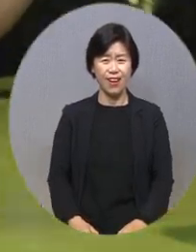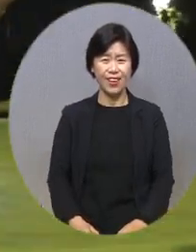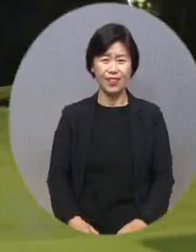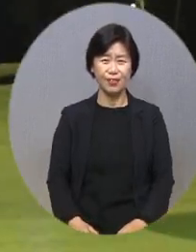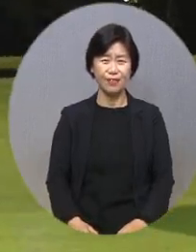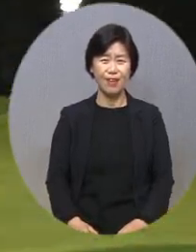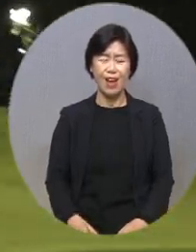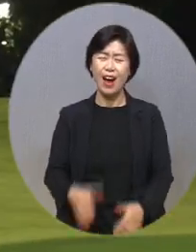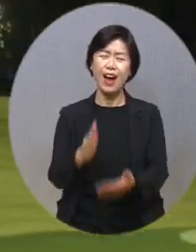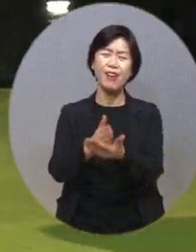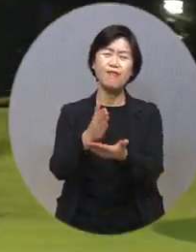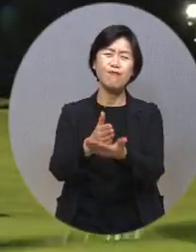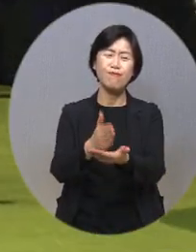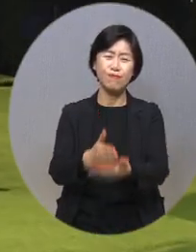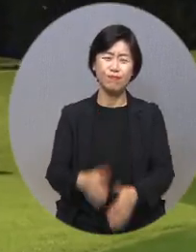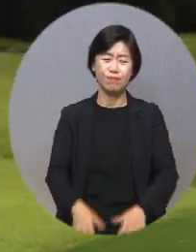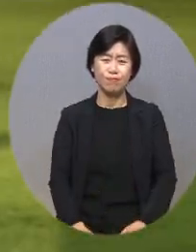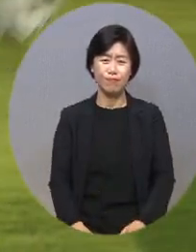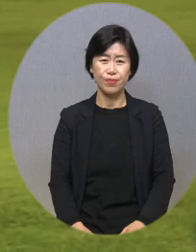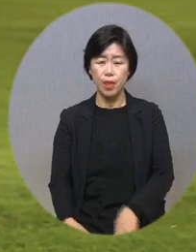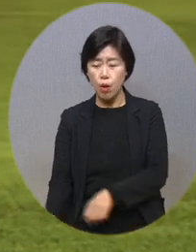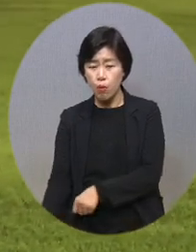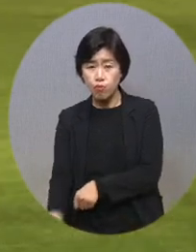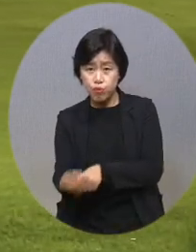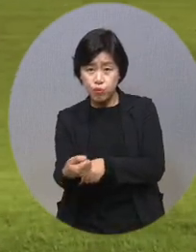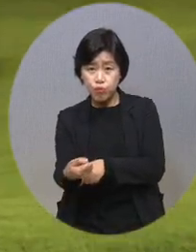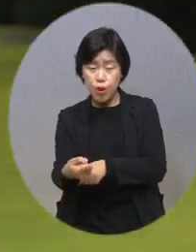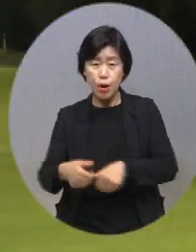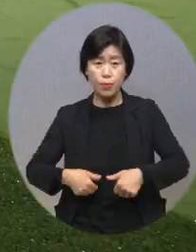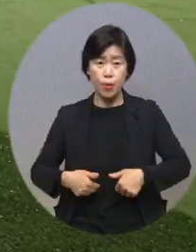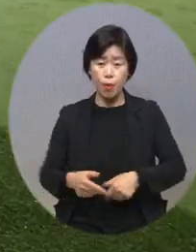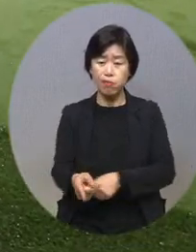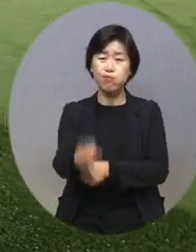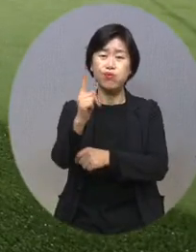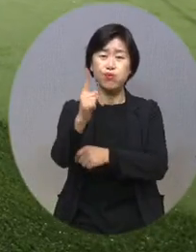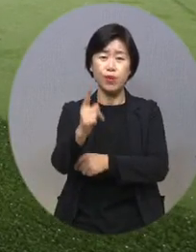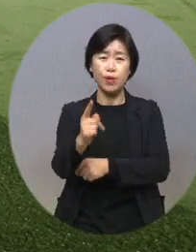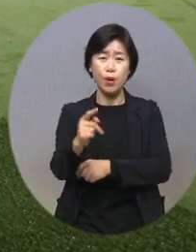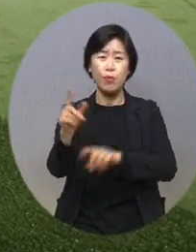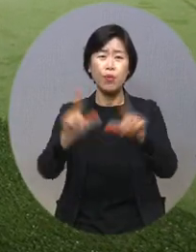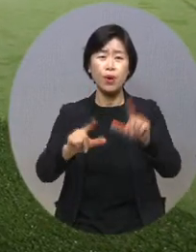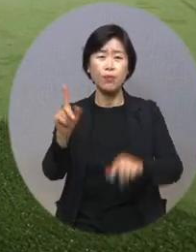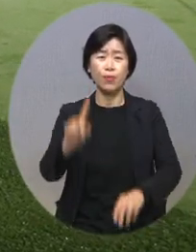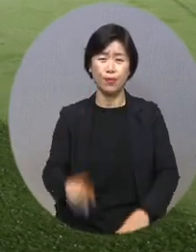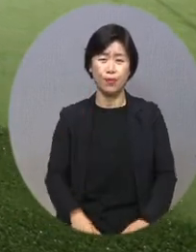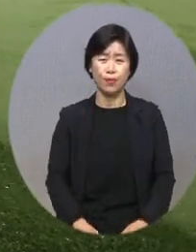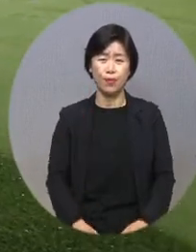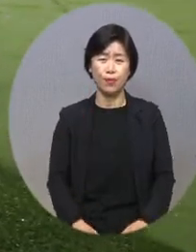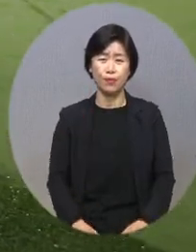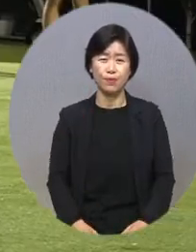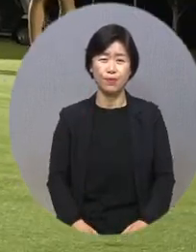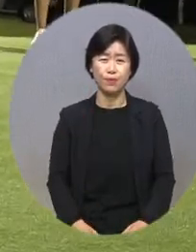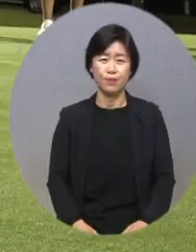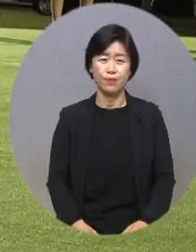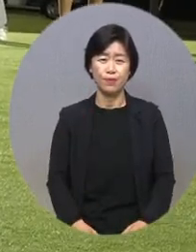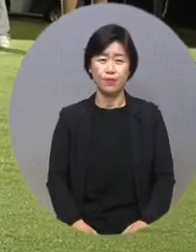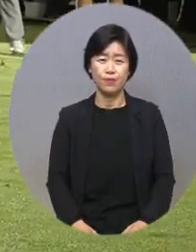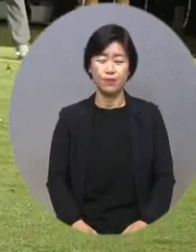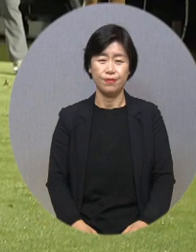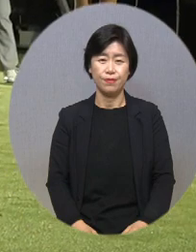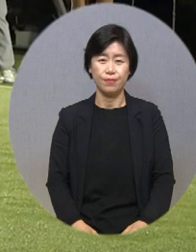아니 진짜. 어프로치를 이렇게 쳐야지 왜 낚시처럼 걷어 올려? 낚시 너무 익숙해져가지고.